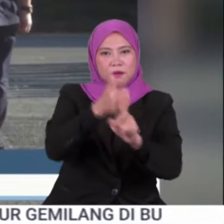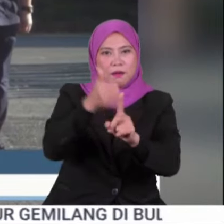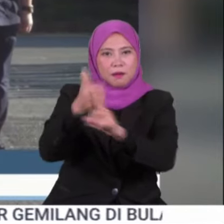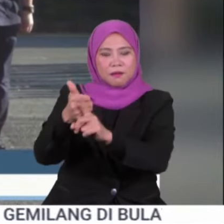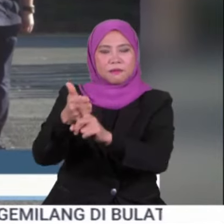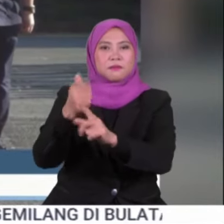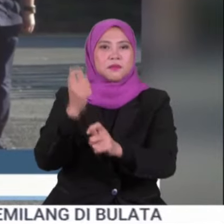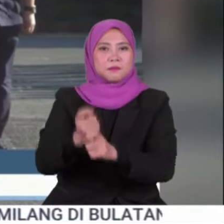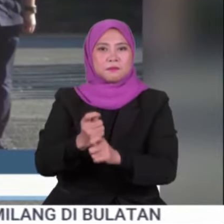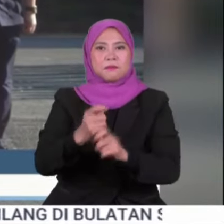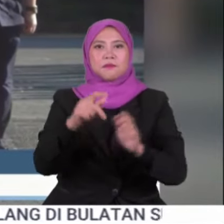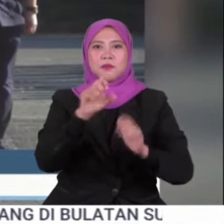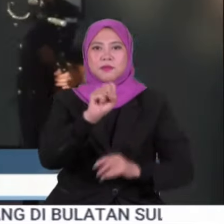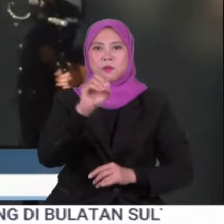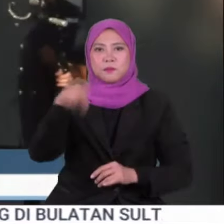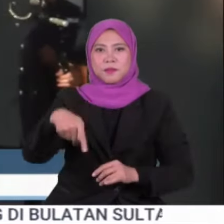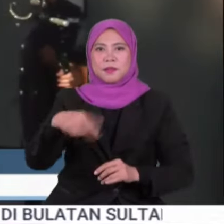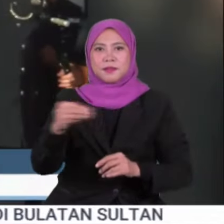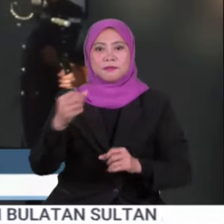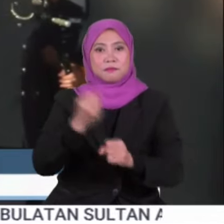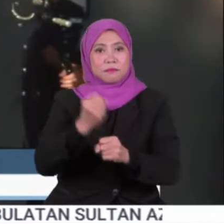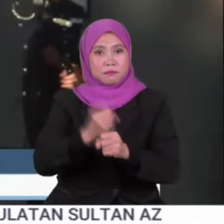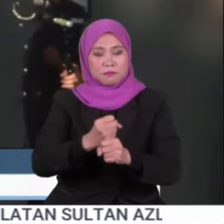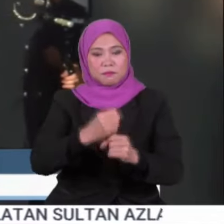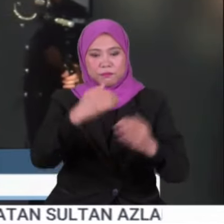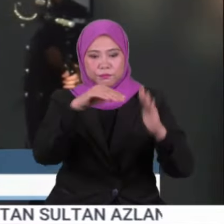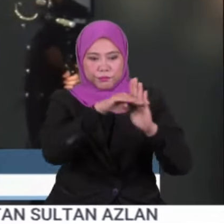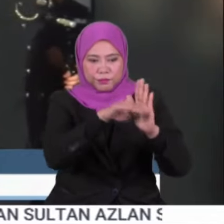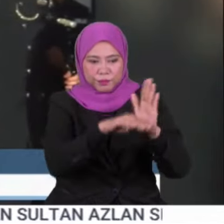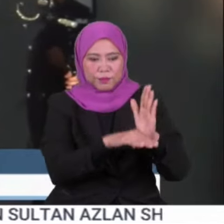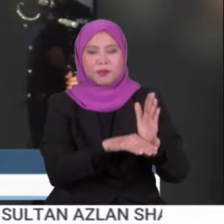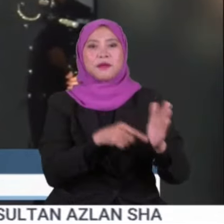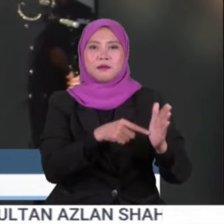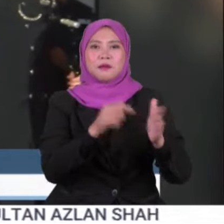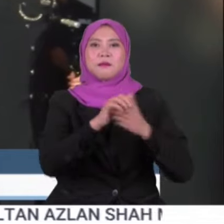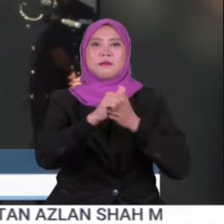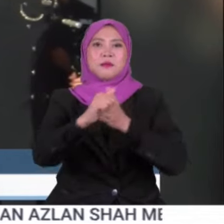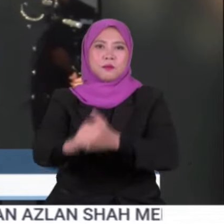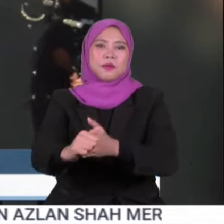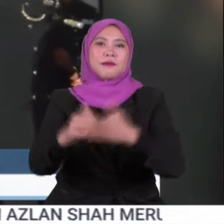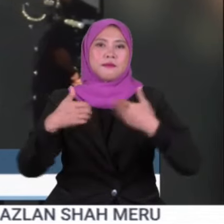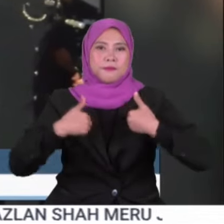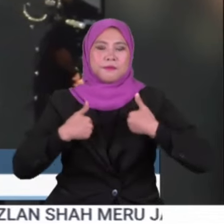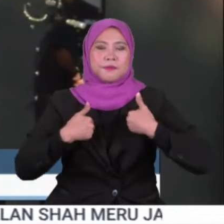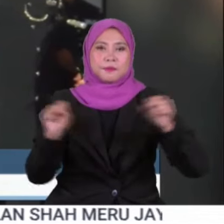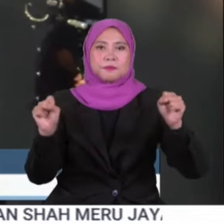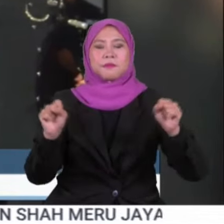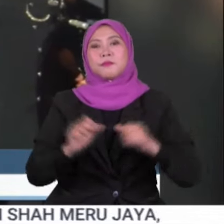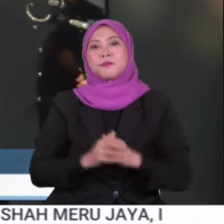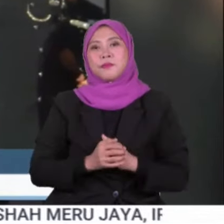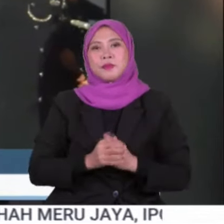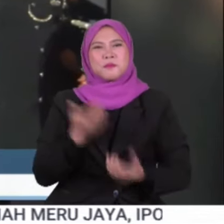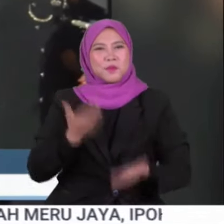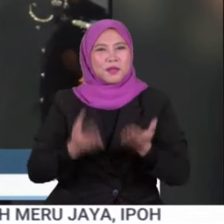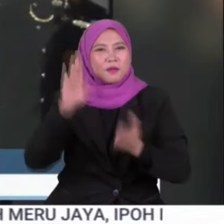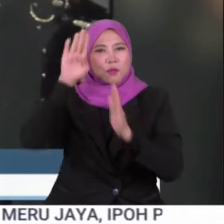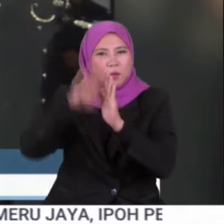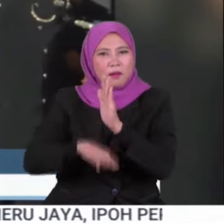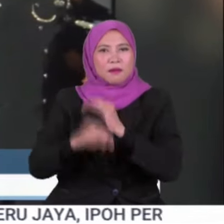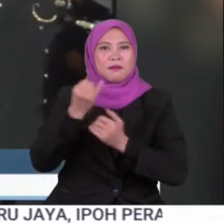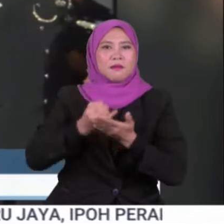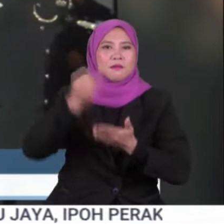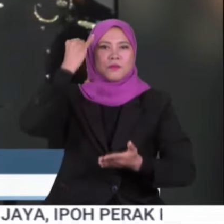perintah tetap, prosedur dan manual kerja yang komprehensif untuk rujukan dan panduan. Kealpaan serta kurang pengetahuan